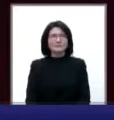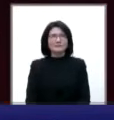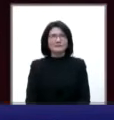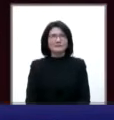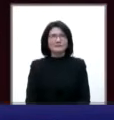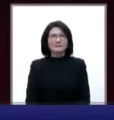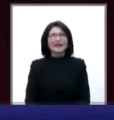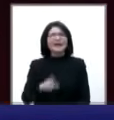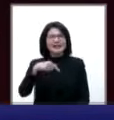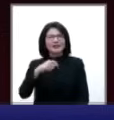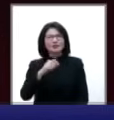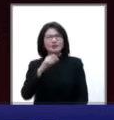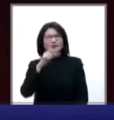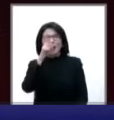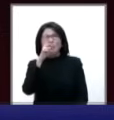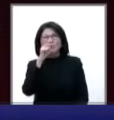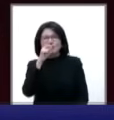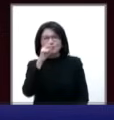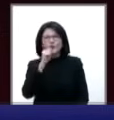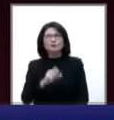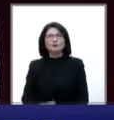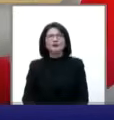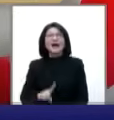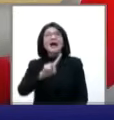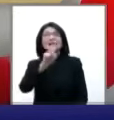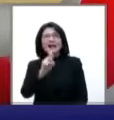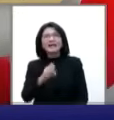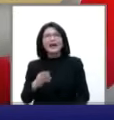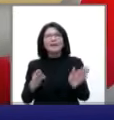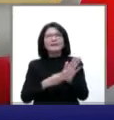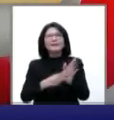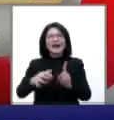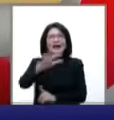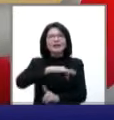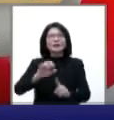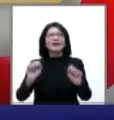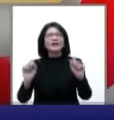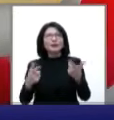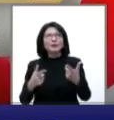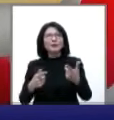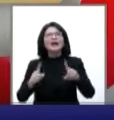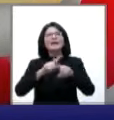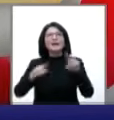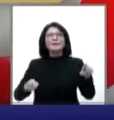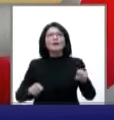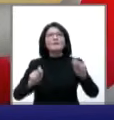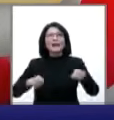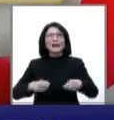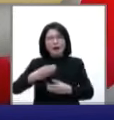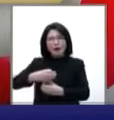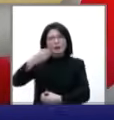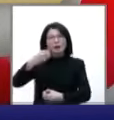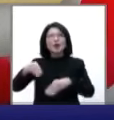ini Sayang sekali bahwa modalitas ini tidak tidak dipergunakan oleh 01 ya padahal manusia itu